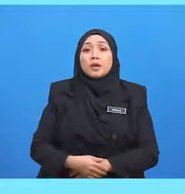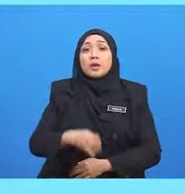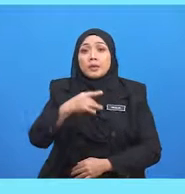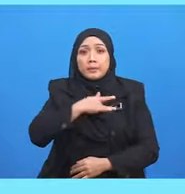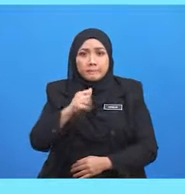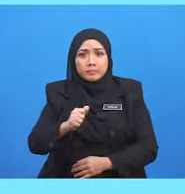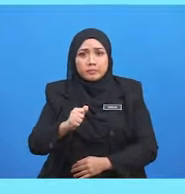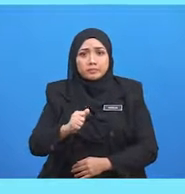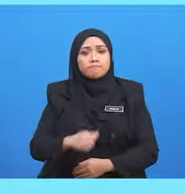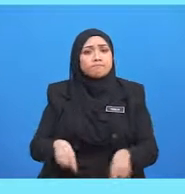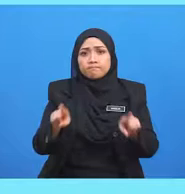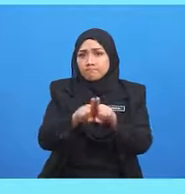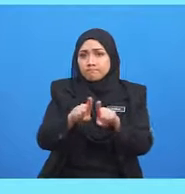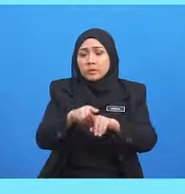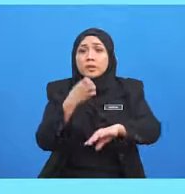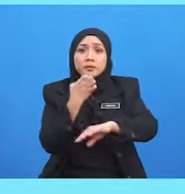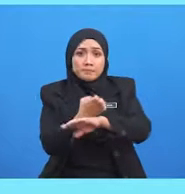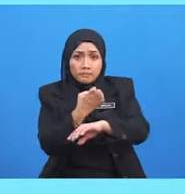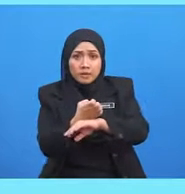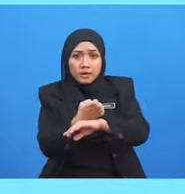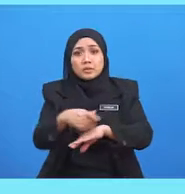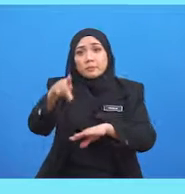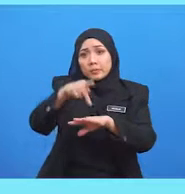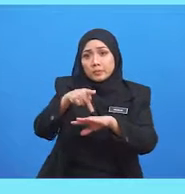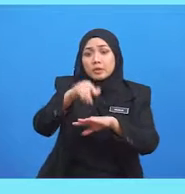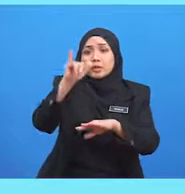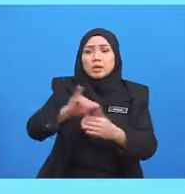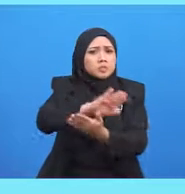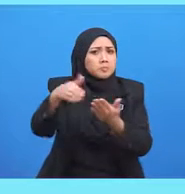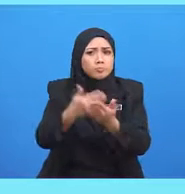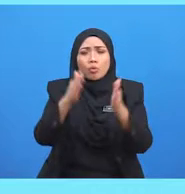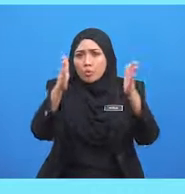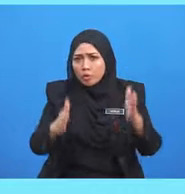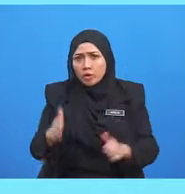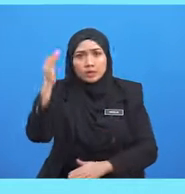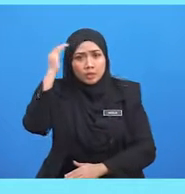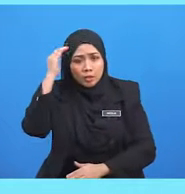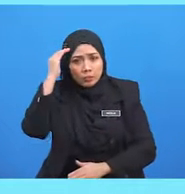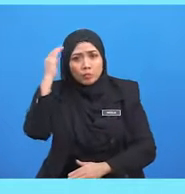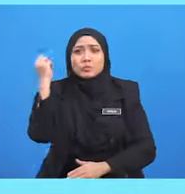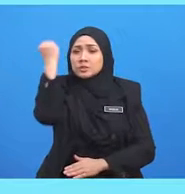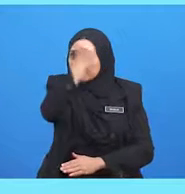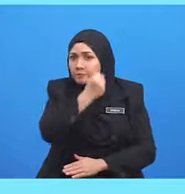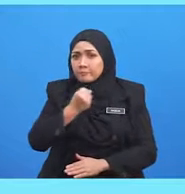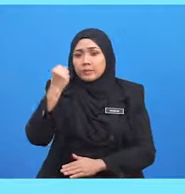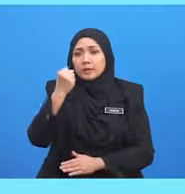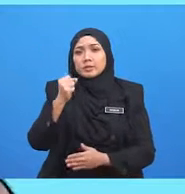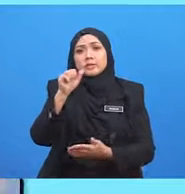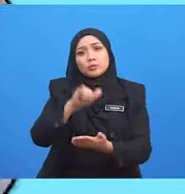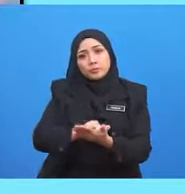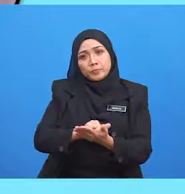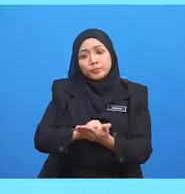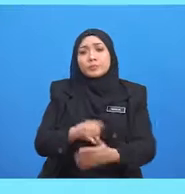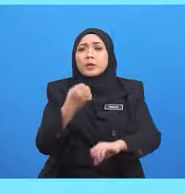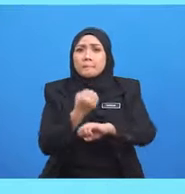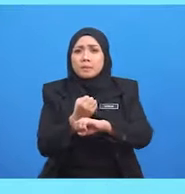murid-murid ibarat emas permata yang semua orang tahu sifat emas itu. Emas adalah